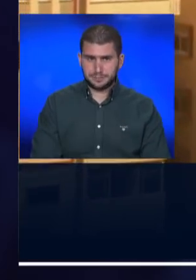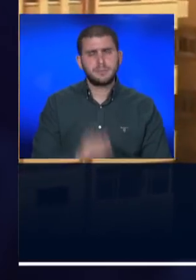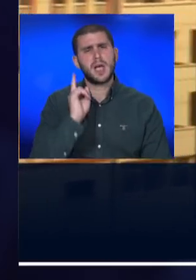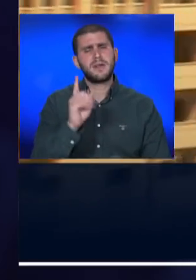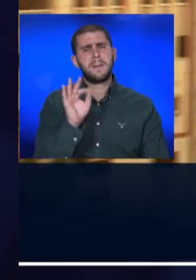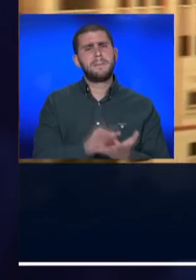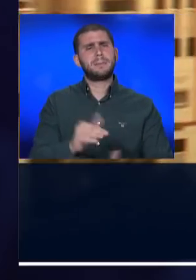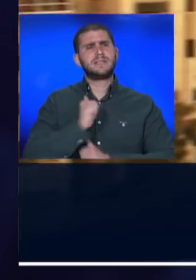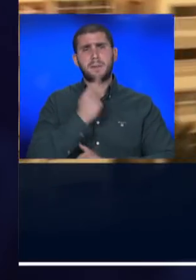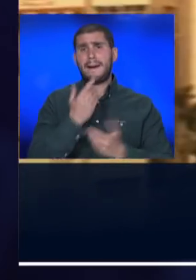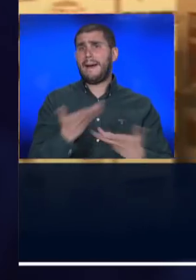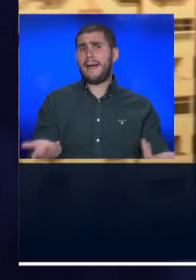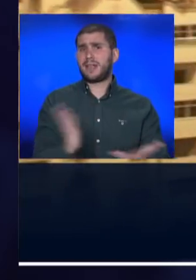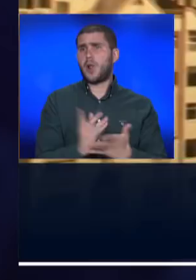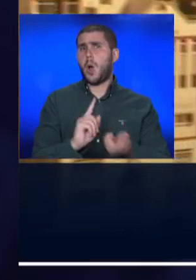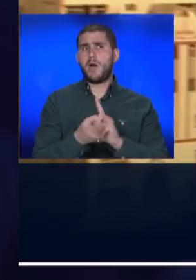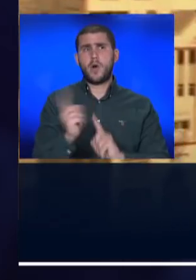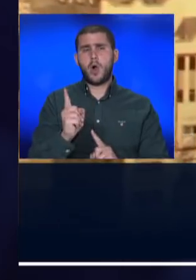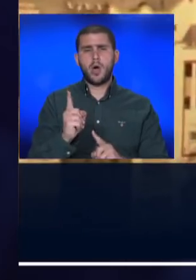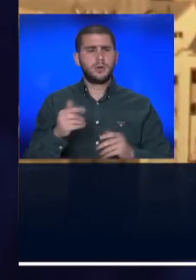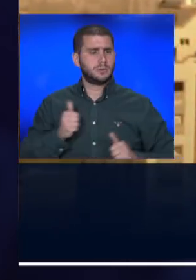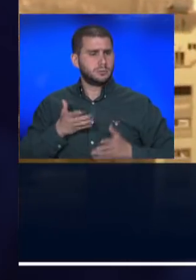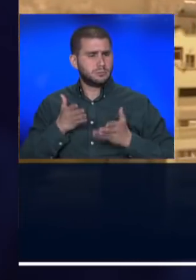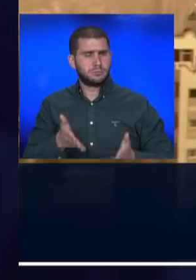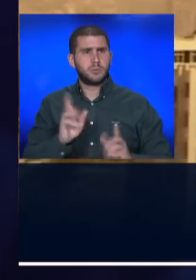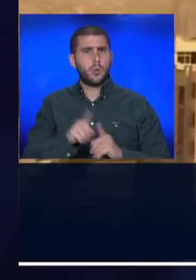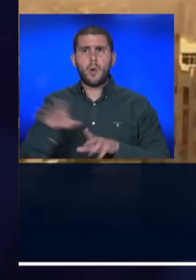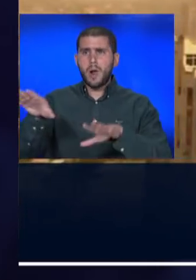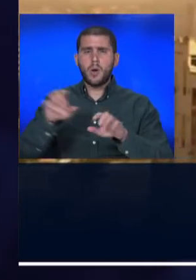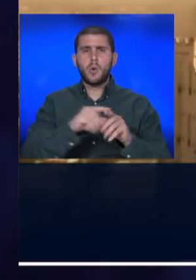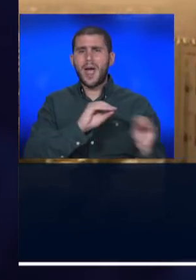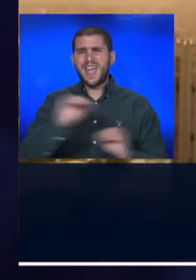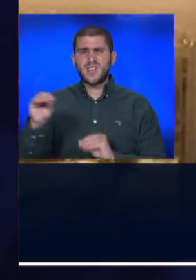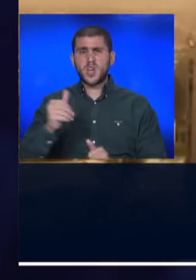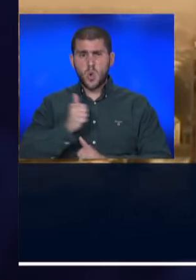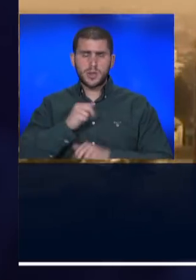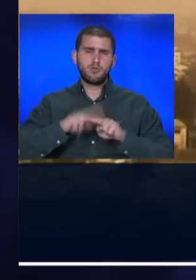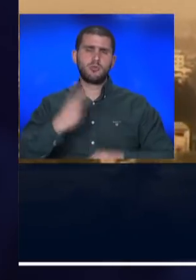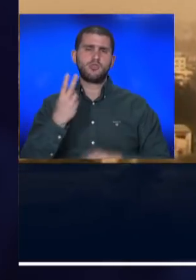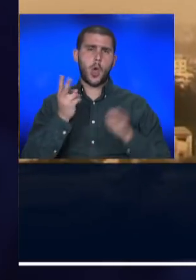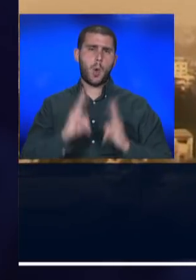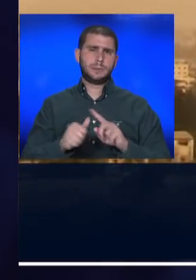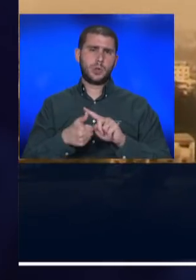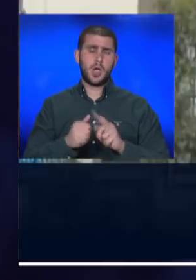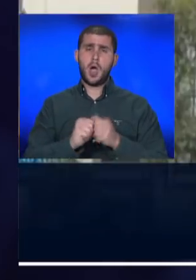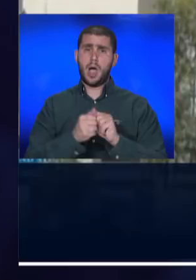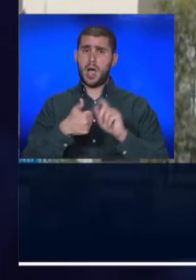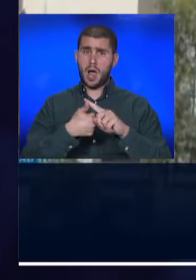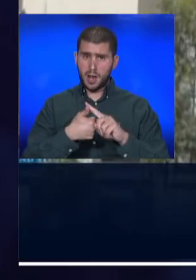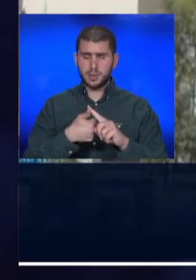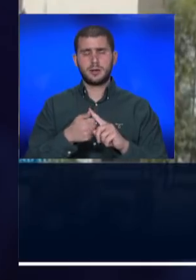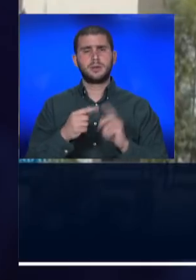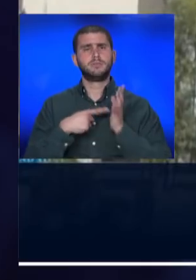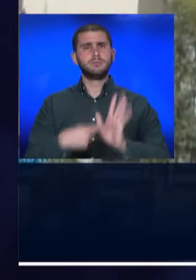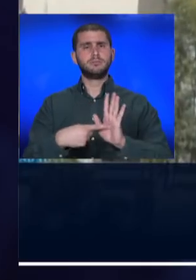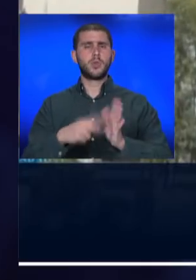זה לא חלופה, הוא לא הוריד כוחות, הוא לקח כוחות מתוך הכוחות שהוא ישיר שמה, אז אנחנו נשארים עם 2 חלופות. אחת, שתהיה לו תמונת ניצחון, ואז הוא יודע,